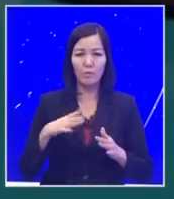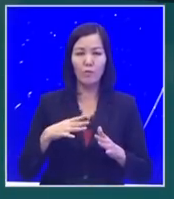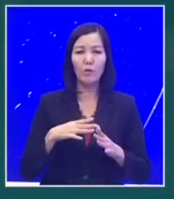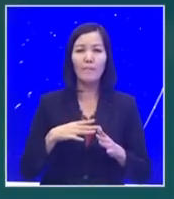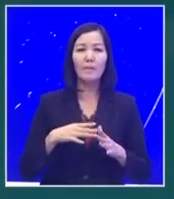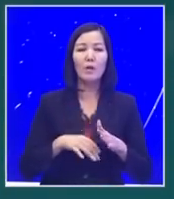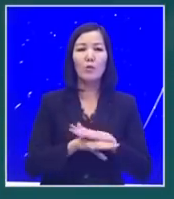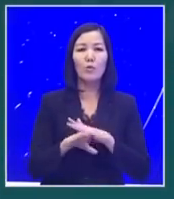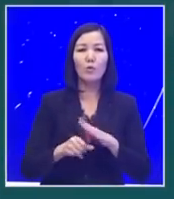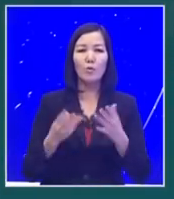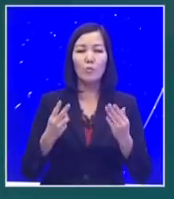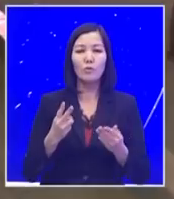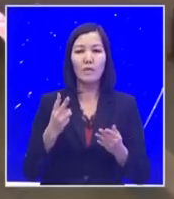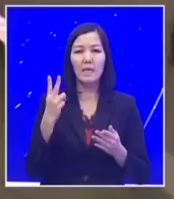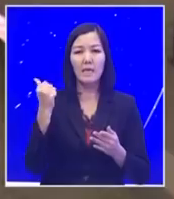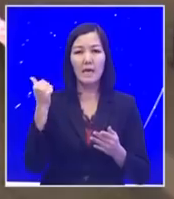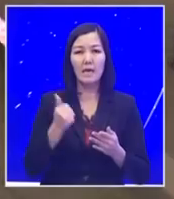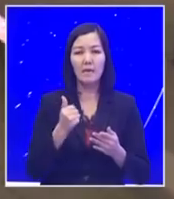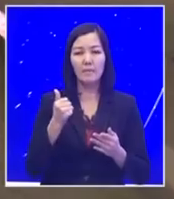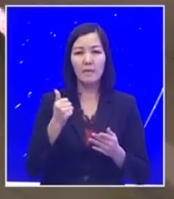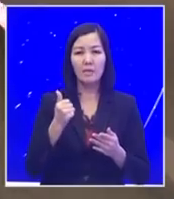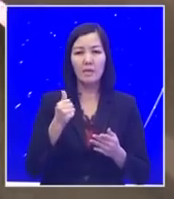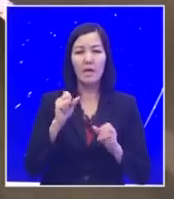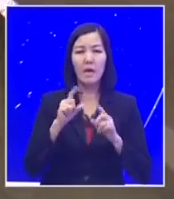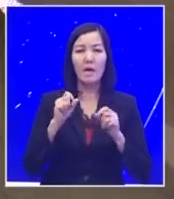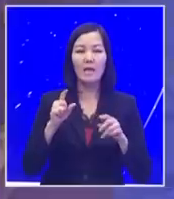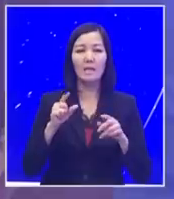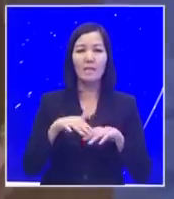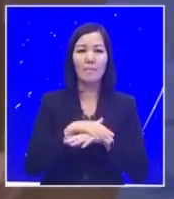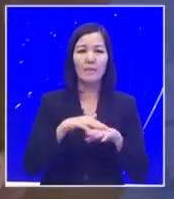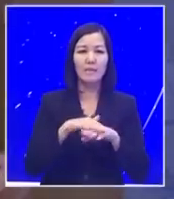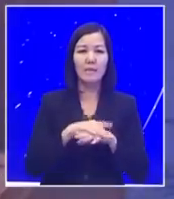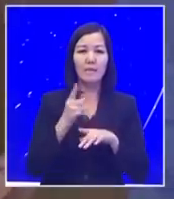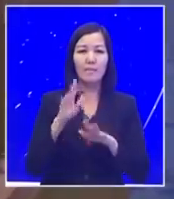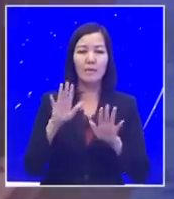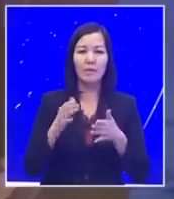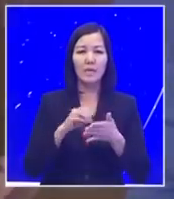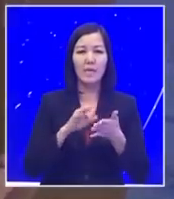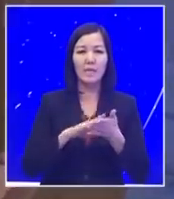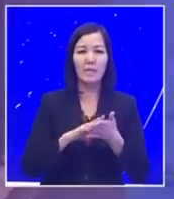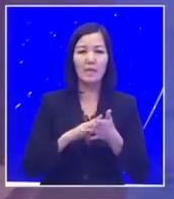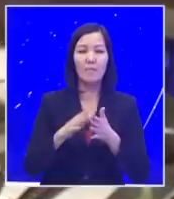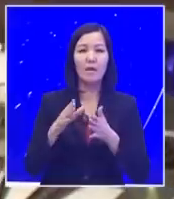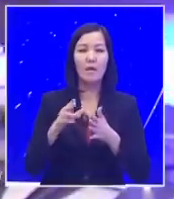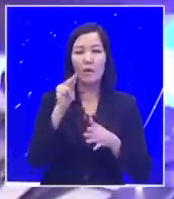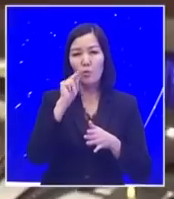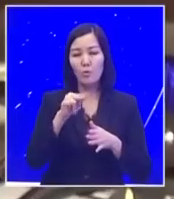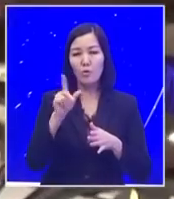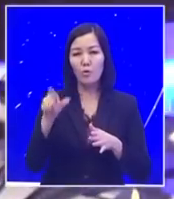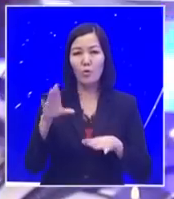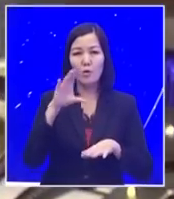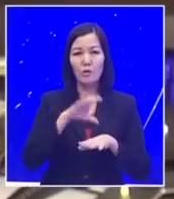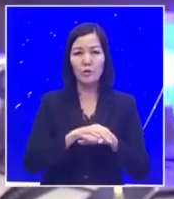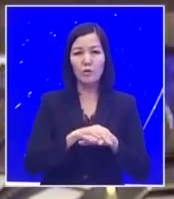отыр. Ал тона бойынша соңғы екі апта ішінде Алтын Орда базарының аумағында бір жағдай тіркеліп, артынша ұры қолға түскен. Бір